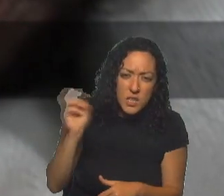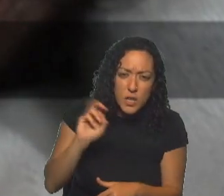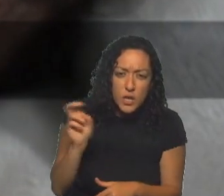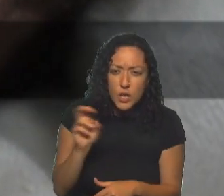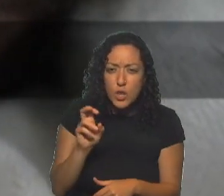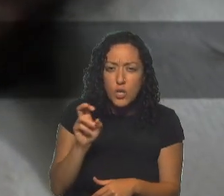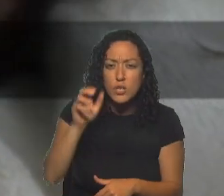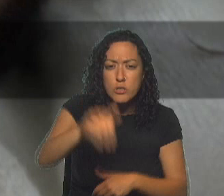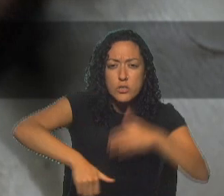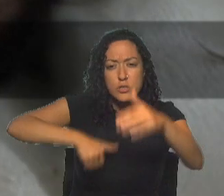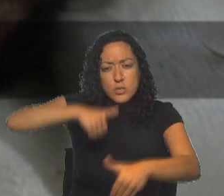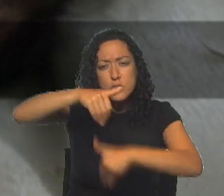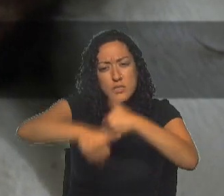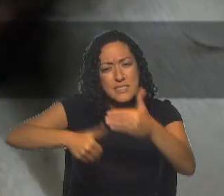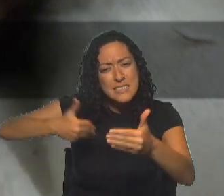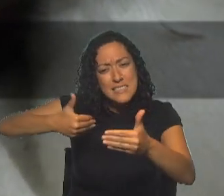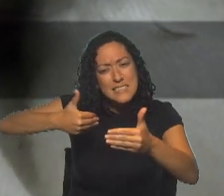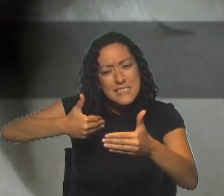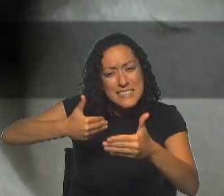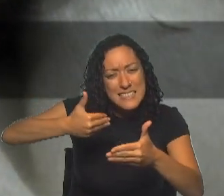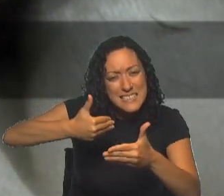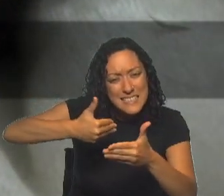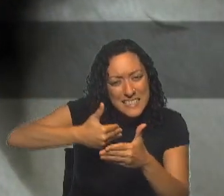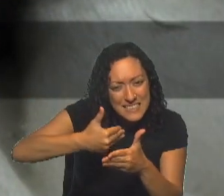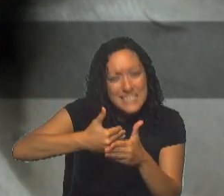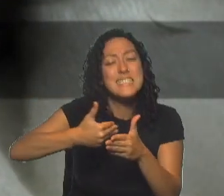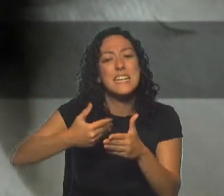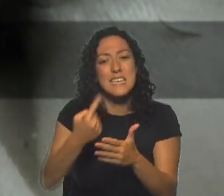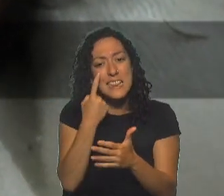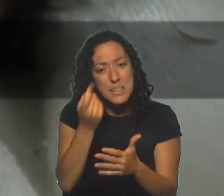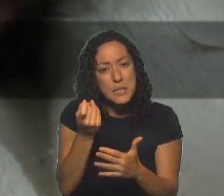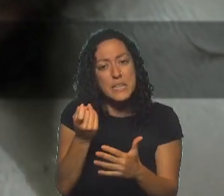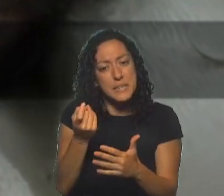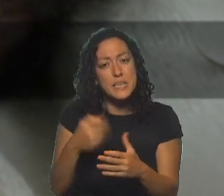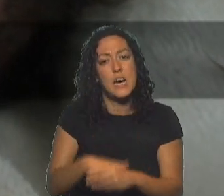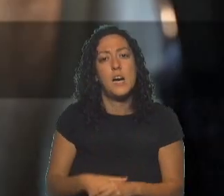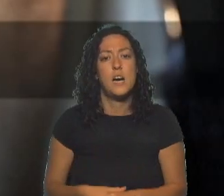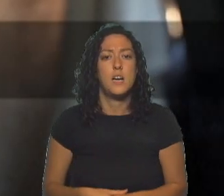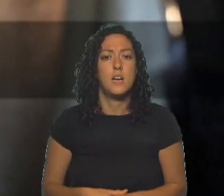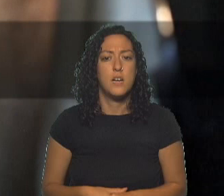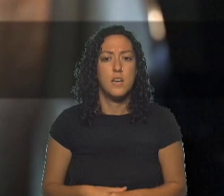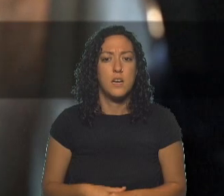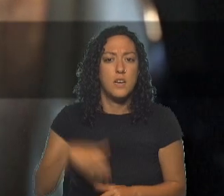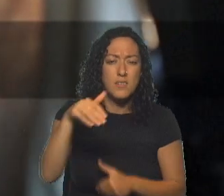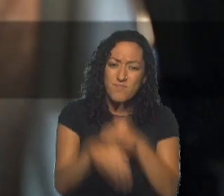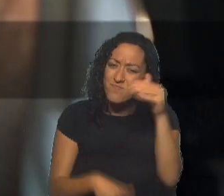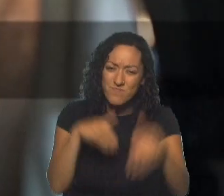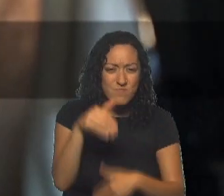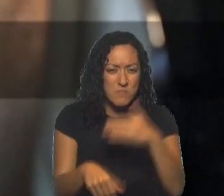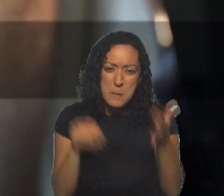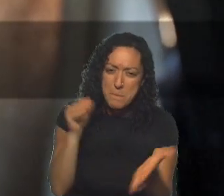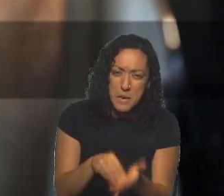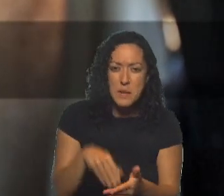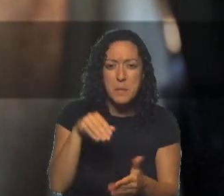لقينا الطفل سمعت الصوت واحنا نحابس طلع الصوت قبل ما كان بي صوت بعد ما شلنا تراب كذا